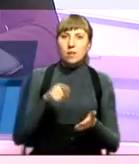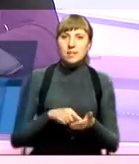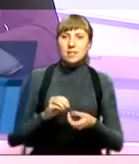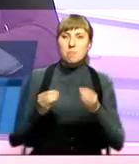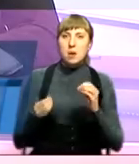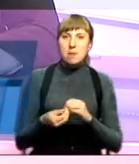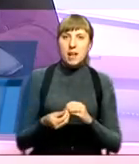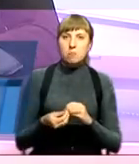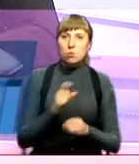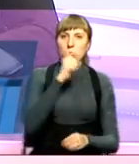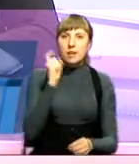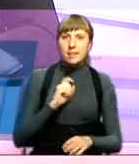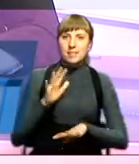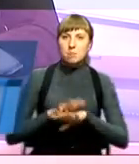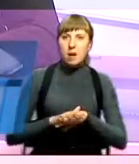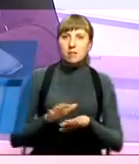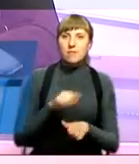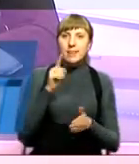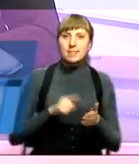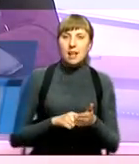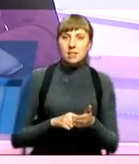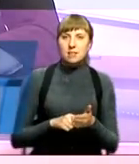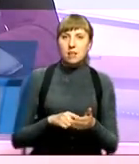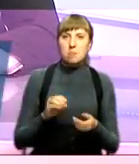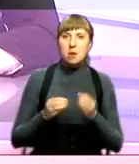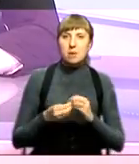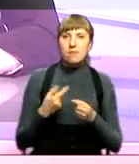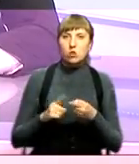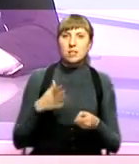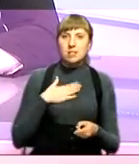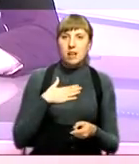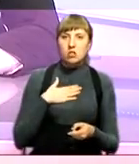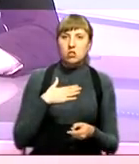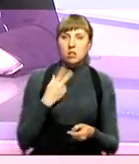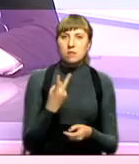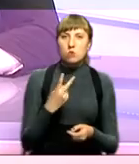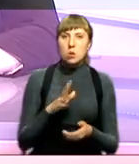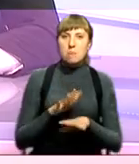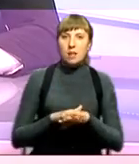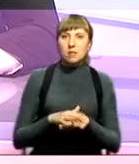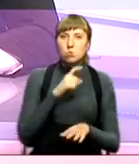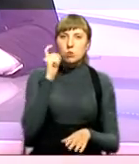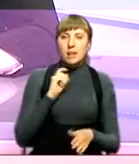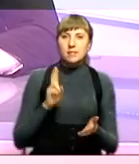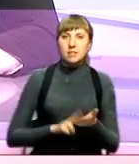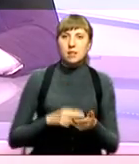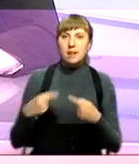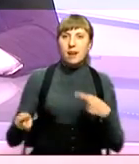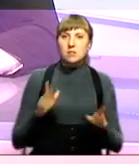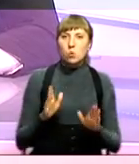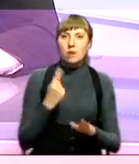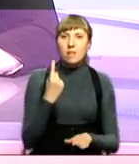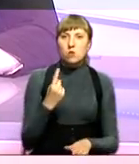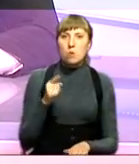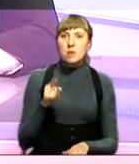проблем украинских банков, касается проблем вот этих двух наших крымских банков с украинской регистрацией. Разница только в одном. Им